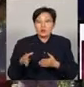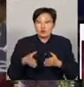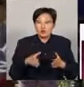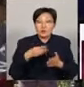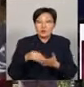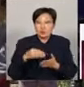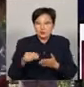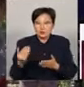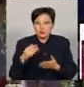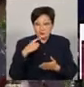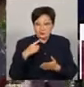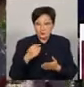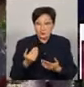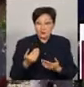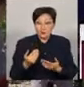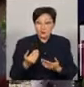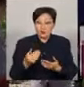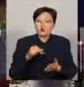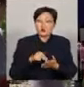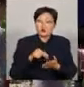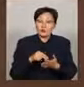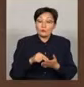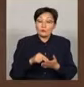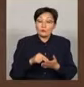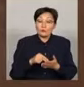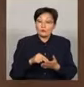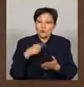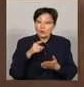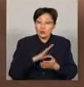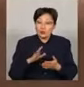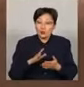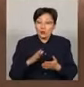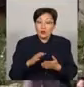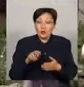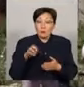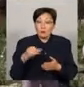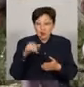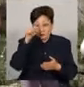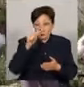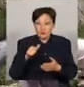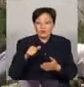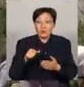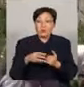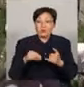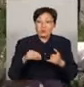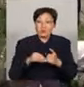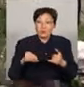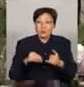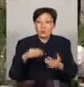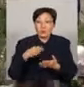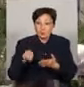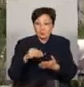алыңдар деп отыр. Сомасын айтты ма? Сомасын жоқ, әлі айтқан жоқ. Biz mamır ayında aldık. Sol kısta biz